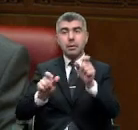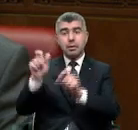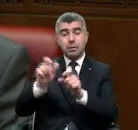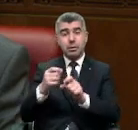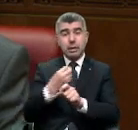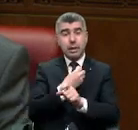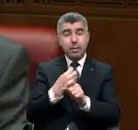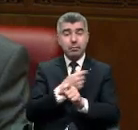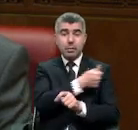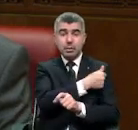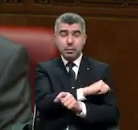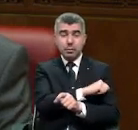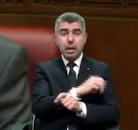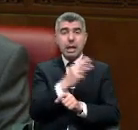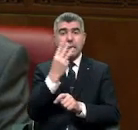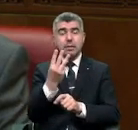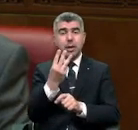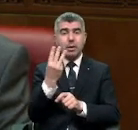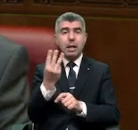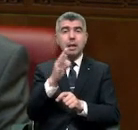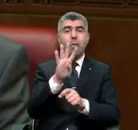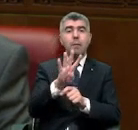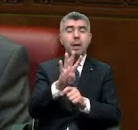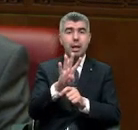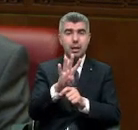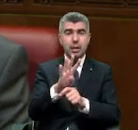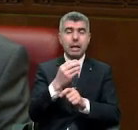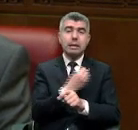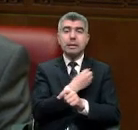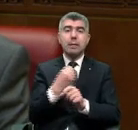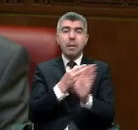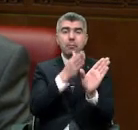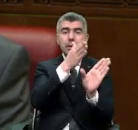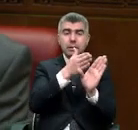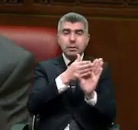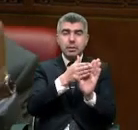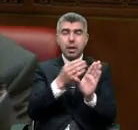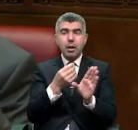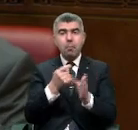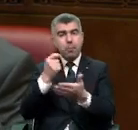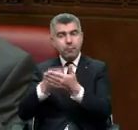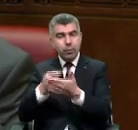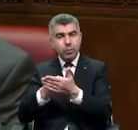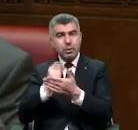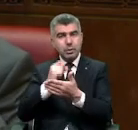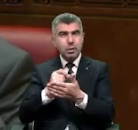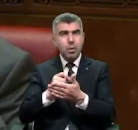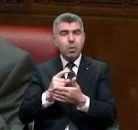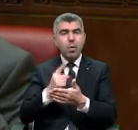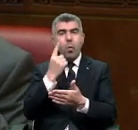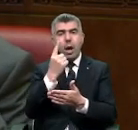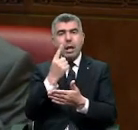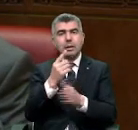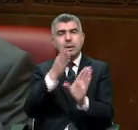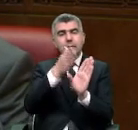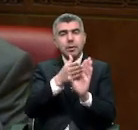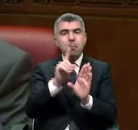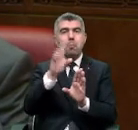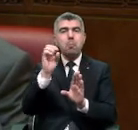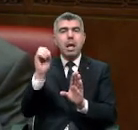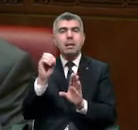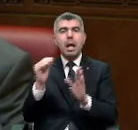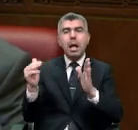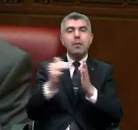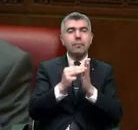البشرية، فالمغرب كيتوفر على 343 طبيب نفساني بالقطاع العام والخاص، أي أقل من طبيب نفساني لكل 100 ألف